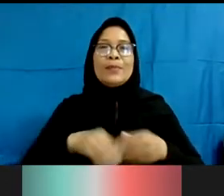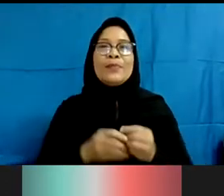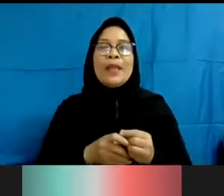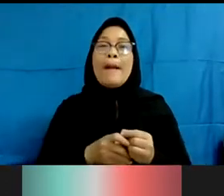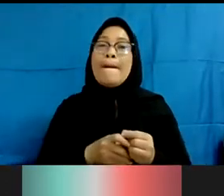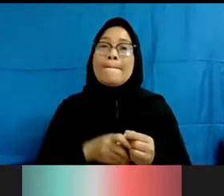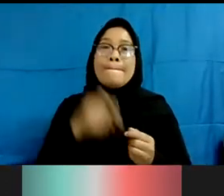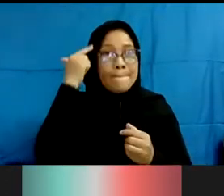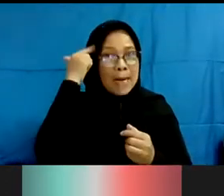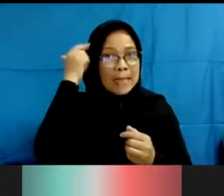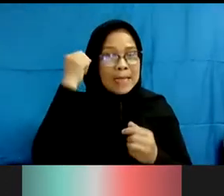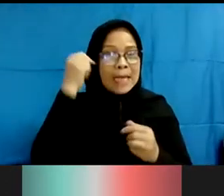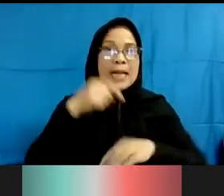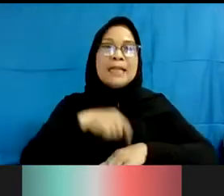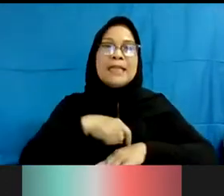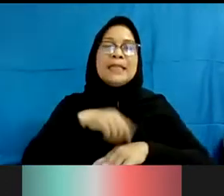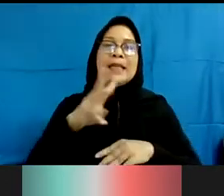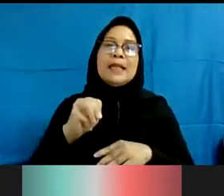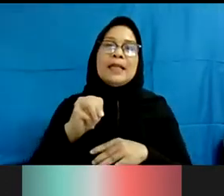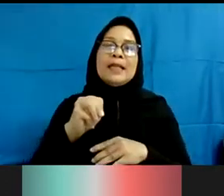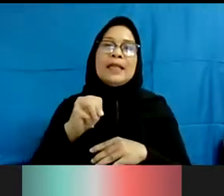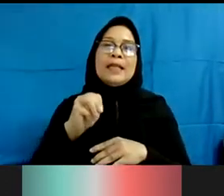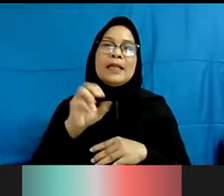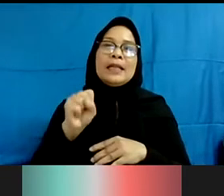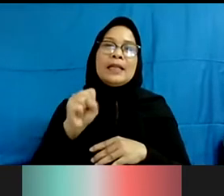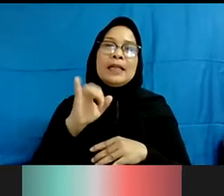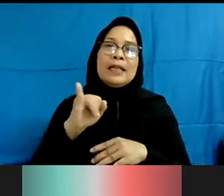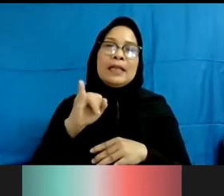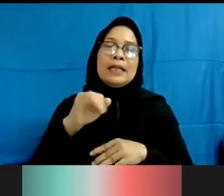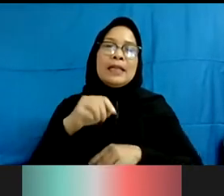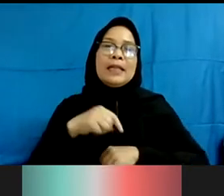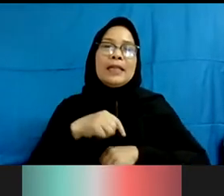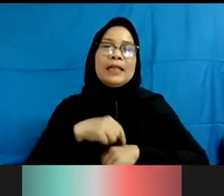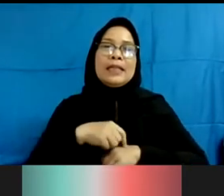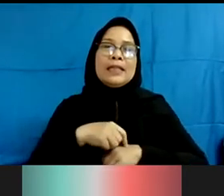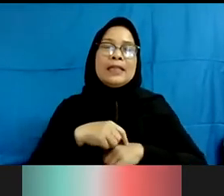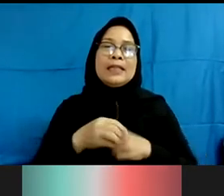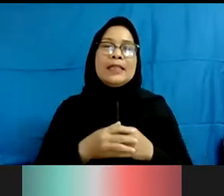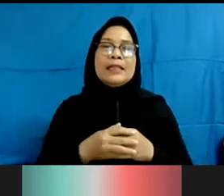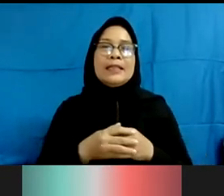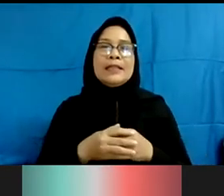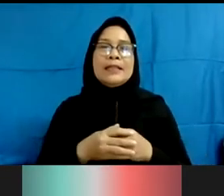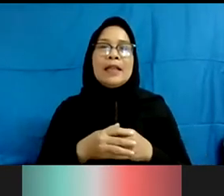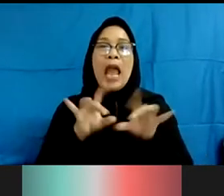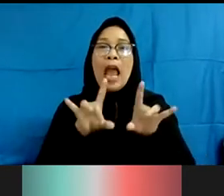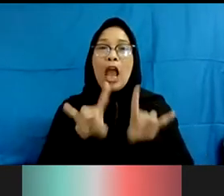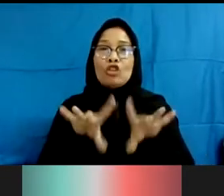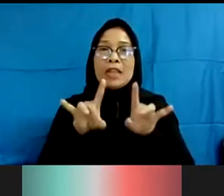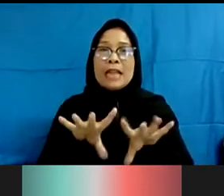terakhir Magister Disability Studies di Deakin University jurusan Health and Behavioral Sciences di